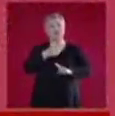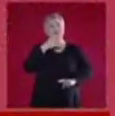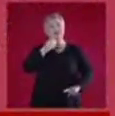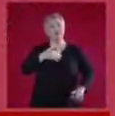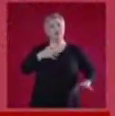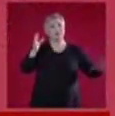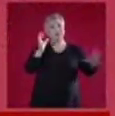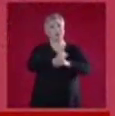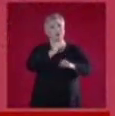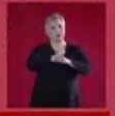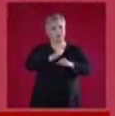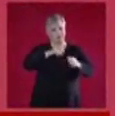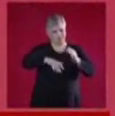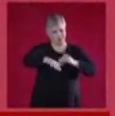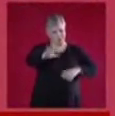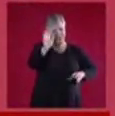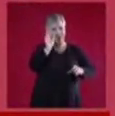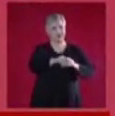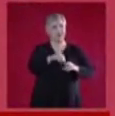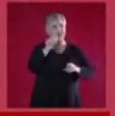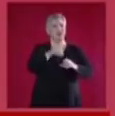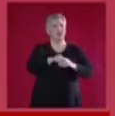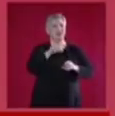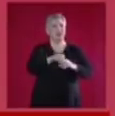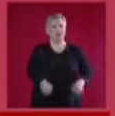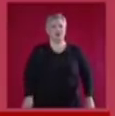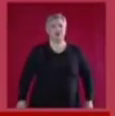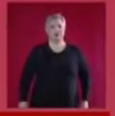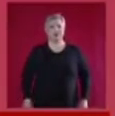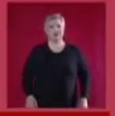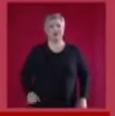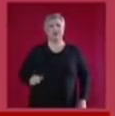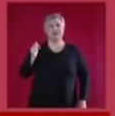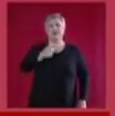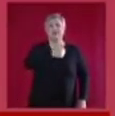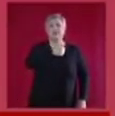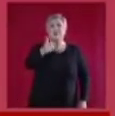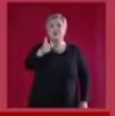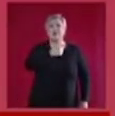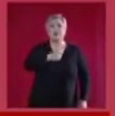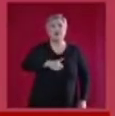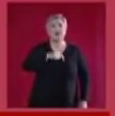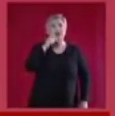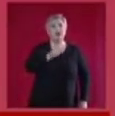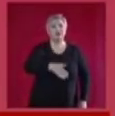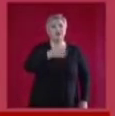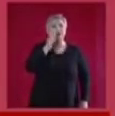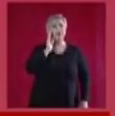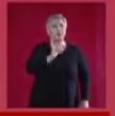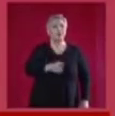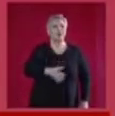στην εκλογική μάχη που έχουμε μπροστά μας δεν έχουμε καμία άλλη δυνατότητα η μόνη δυνατότητα είναι να νικήσουμε και θα